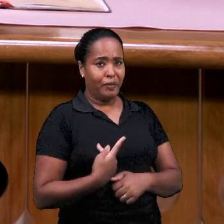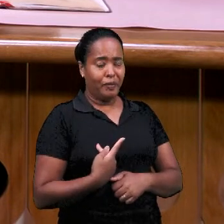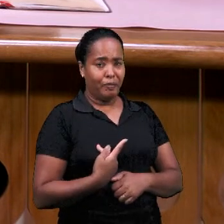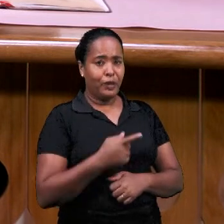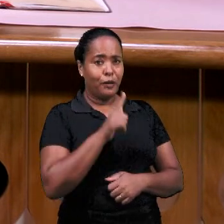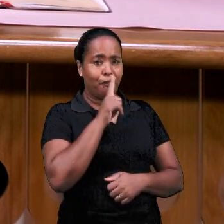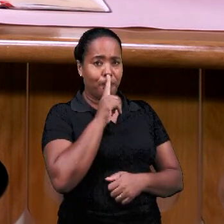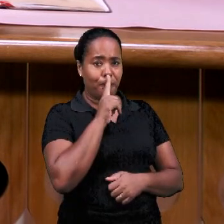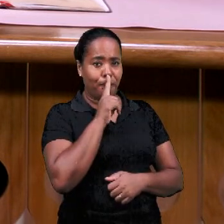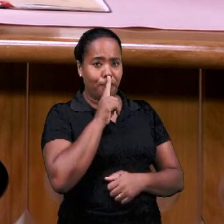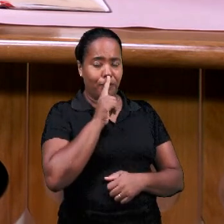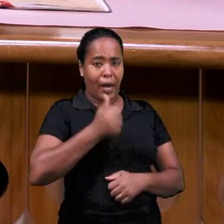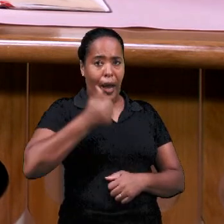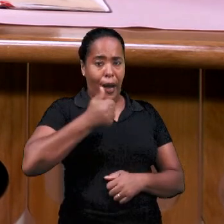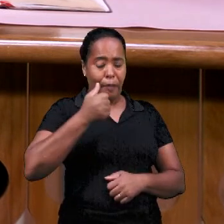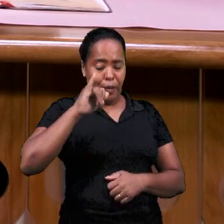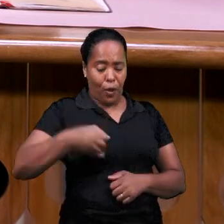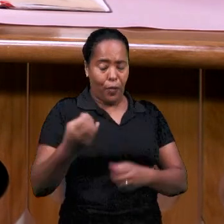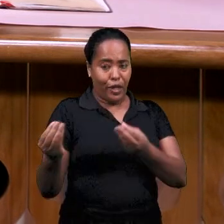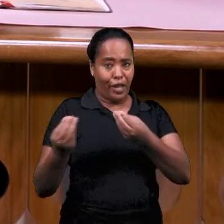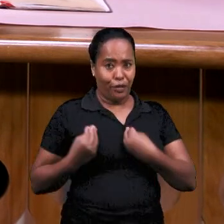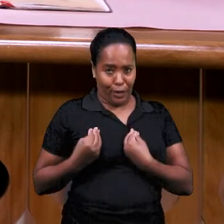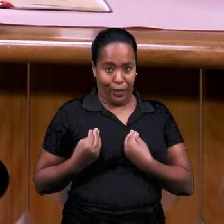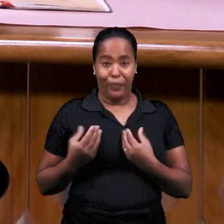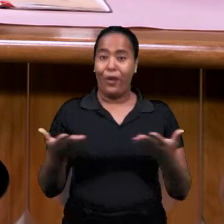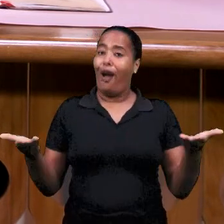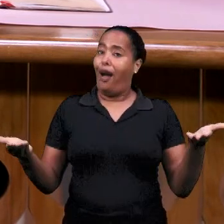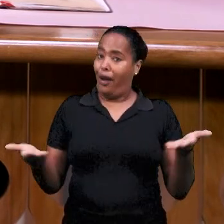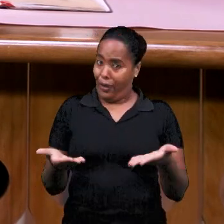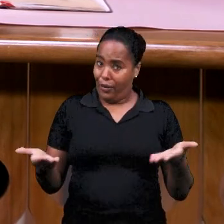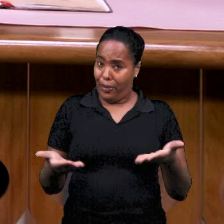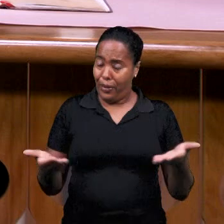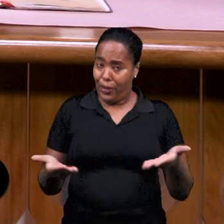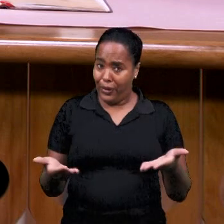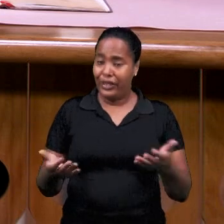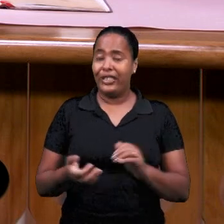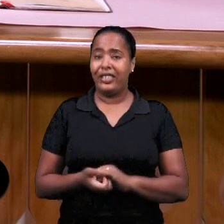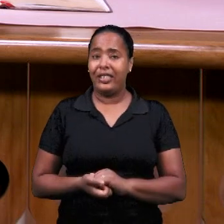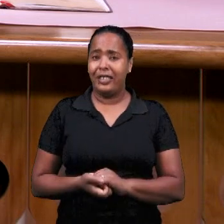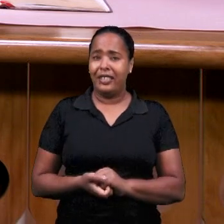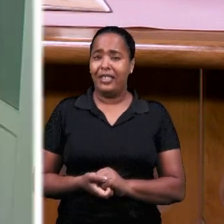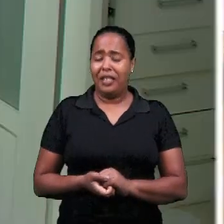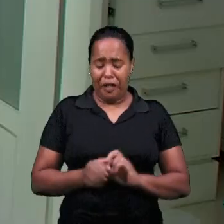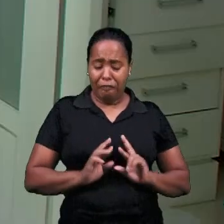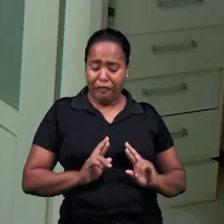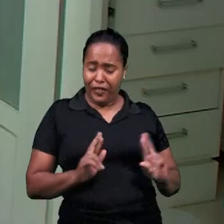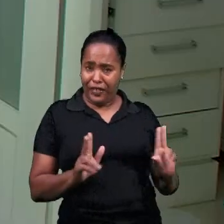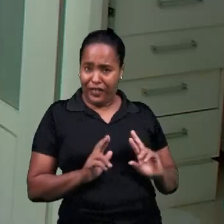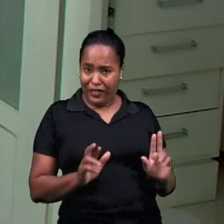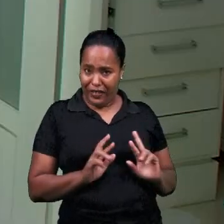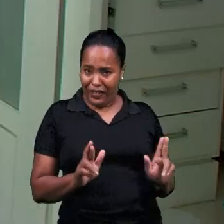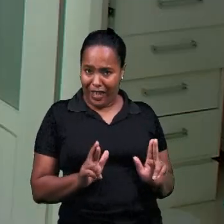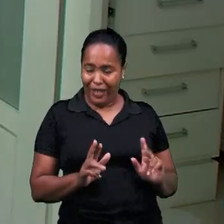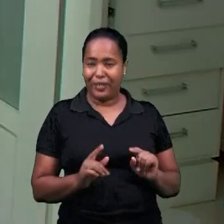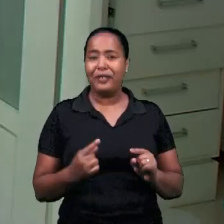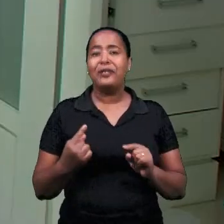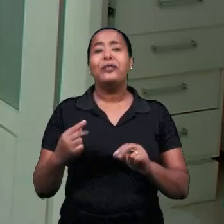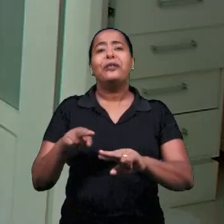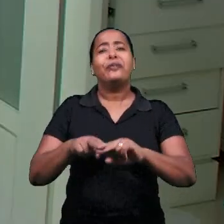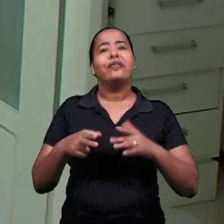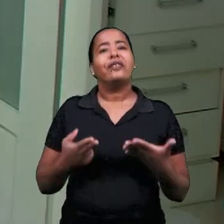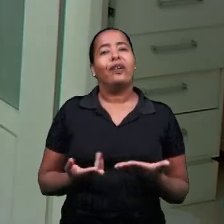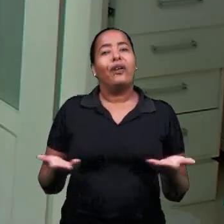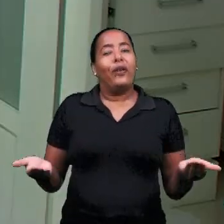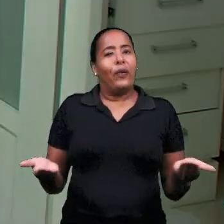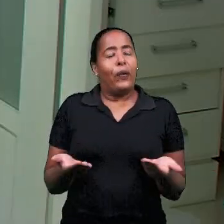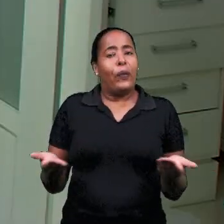il nous donne l'opportunité. Nous allons donc ici, aujourd'hui, certaines manières différentes,